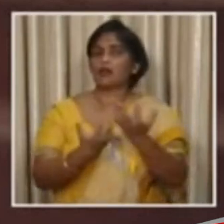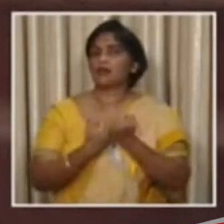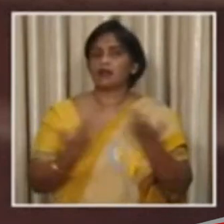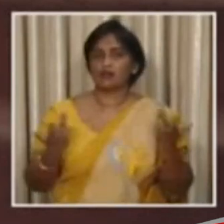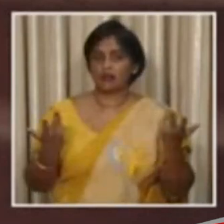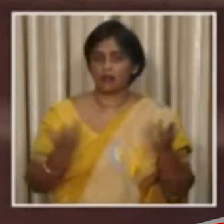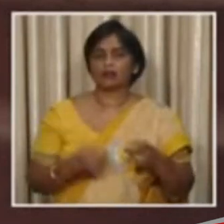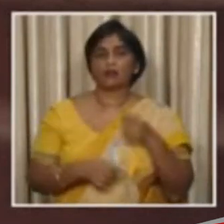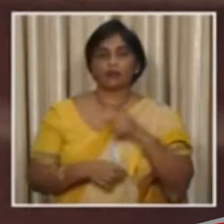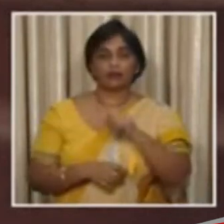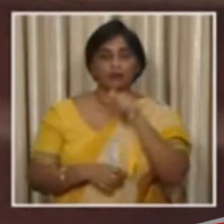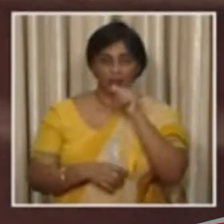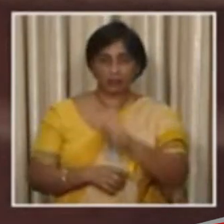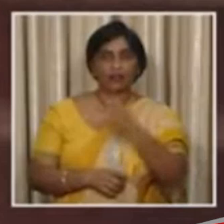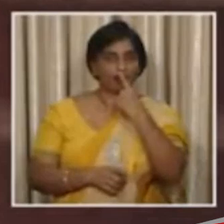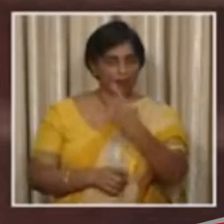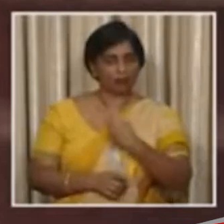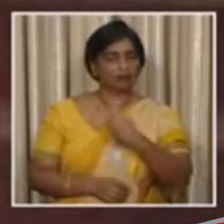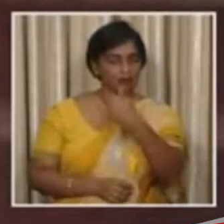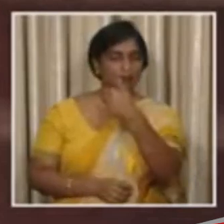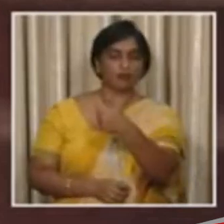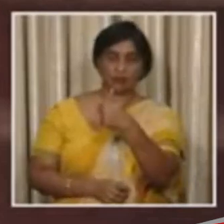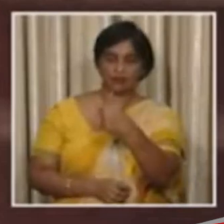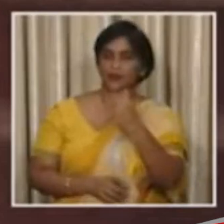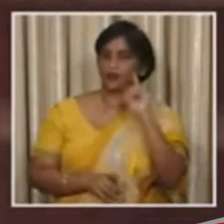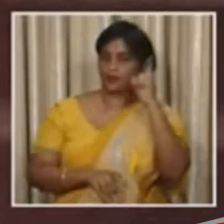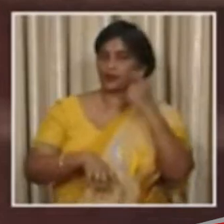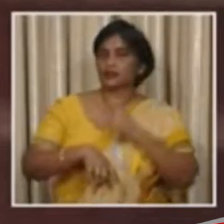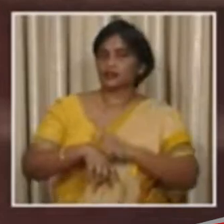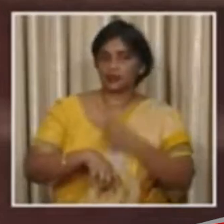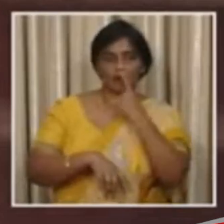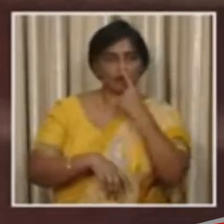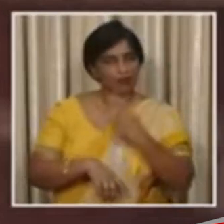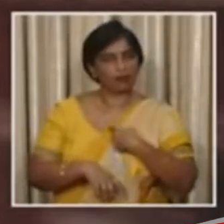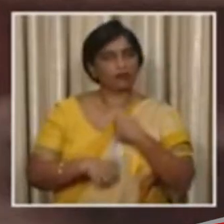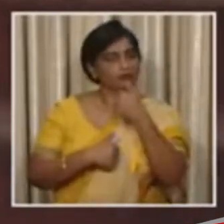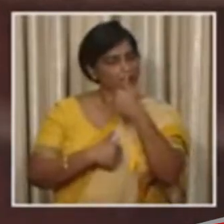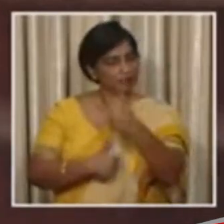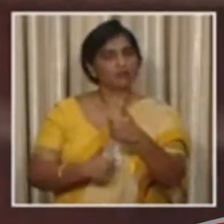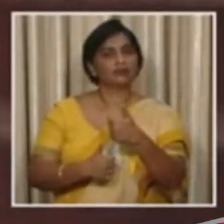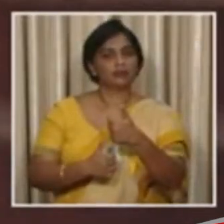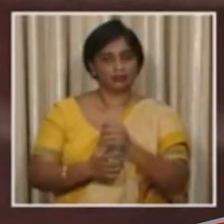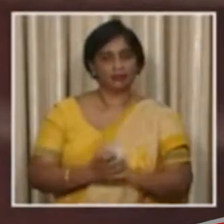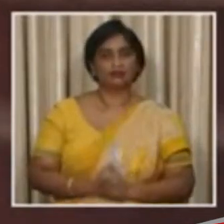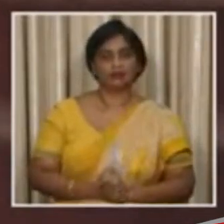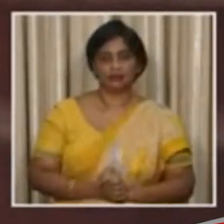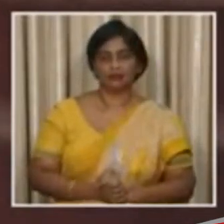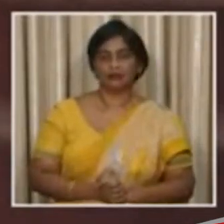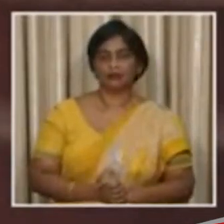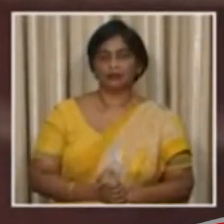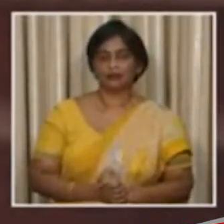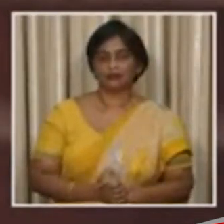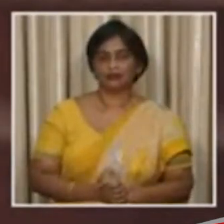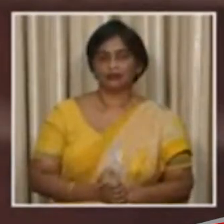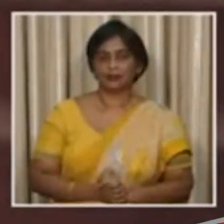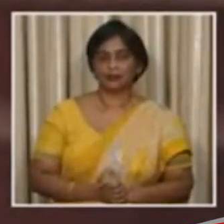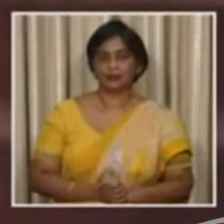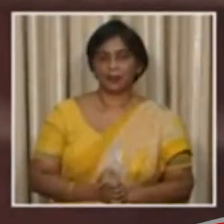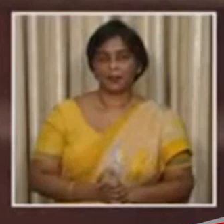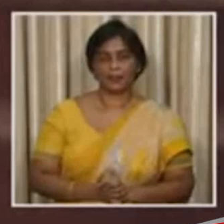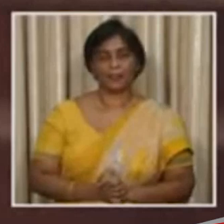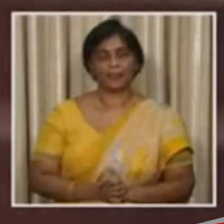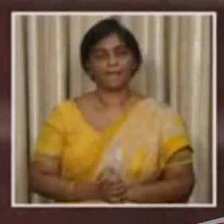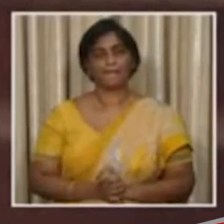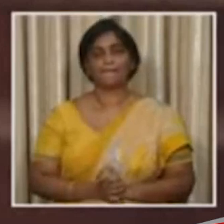කියලා. දැන් මේක නියමයි. ඔබතුමා අහපු එක අතිශයම ප්‍රථම වතාවට මේ ප්‍රශ්නේ අහපු එක උදාරයි. ඇත්තසම උදාරයි. ලලයිලිලයිලා වගේ.